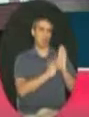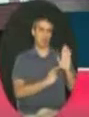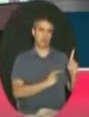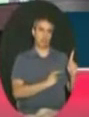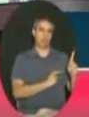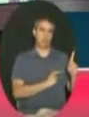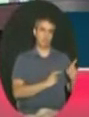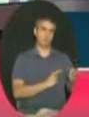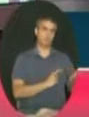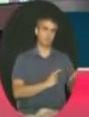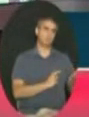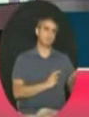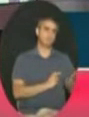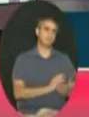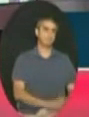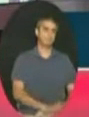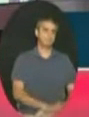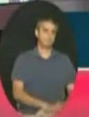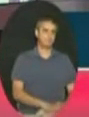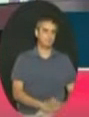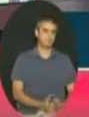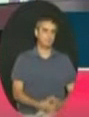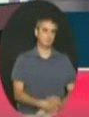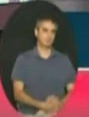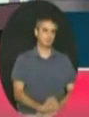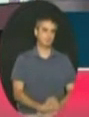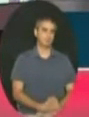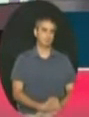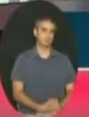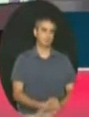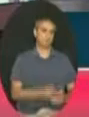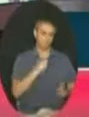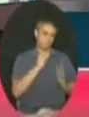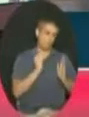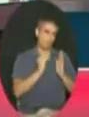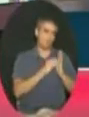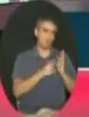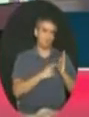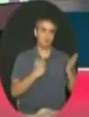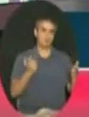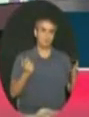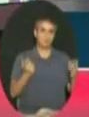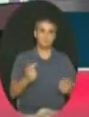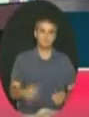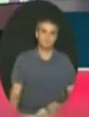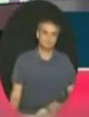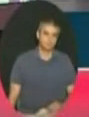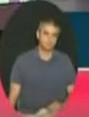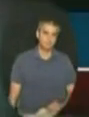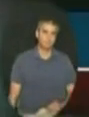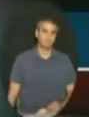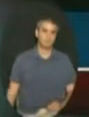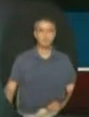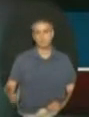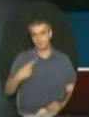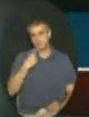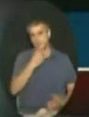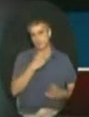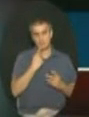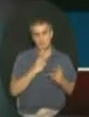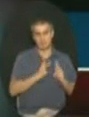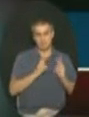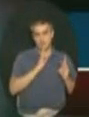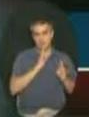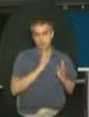שמונה חודשים. לא, אפשר גם להקים, כמו בוועדת חוץ וביטחון, אפשר להקים תת ועדה. אפשר תת ועדה. אני רוצה להגיד לך שבעבר זה פותח בעיות